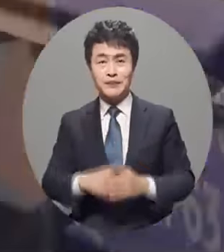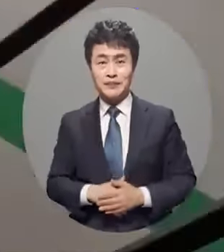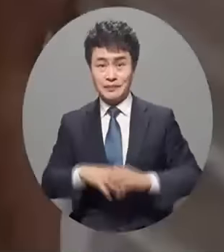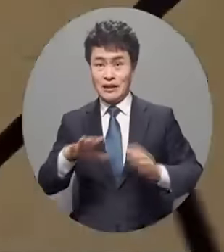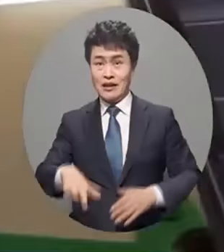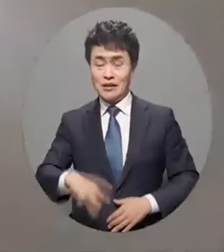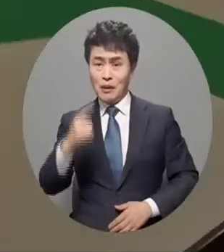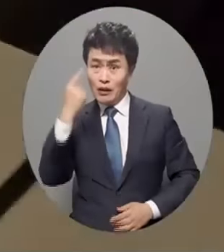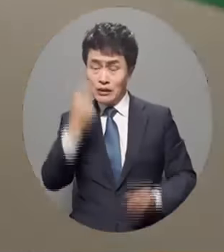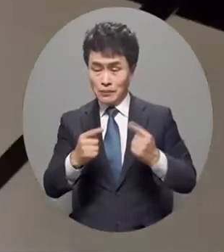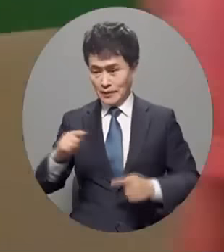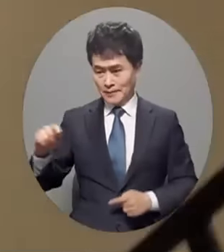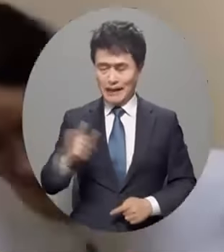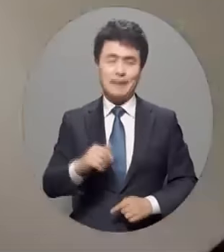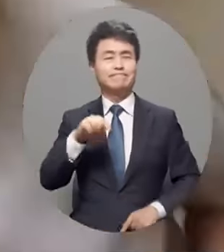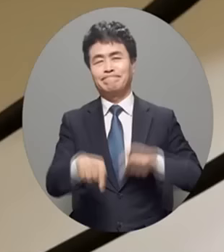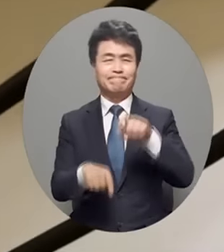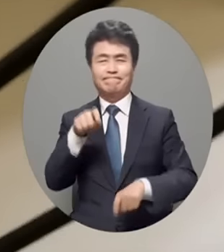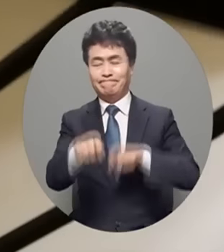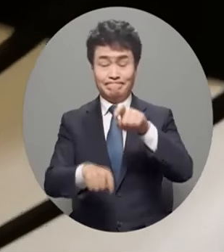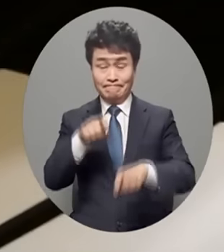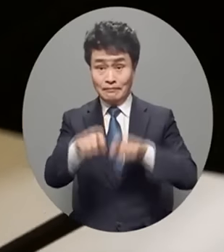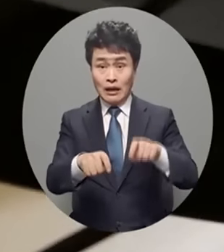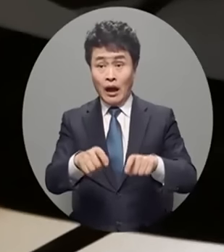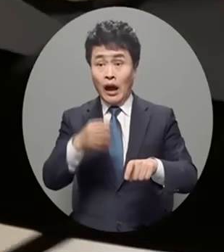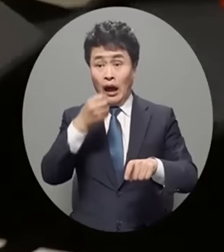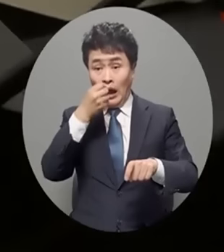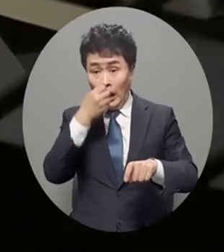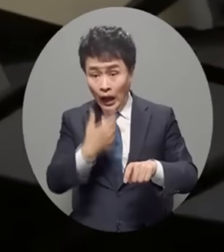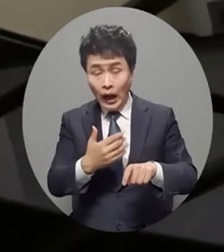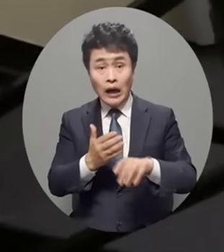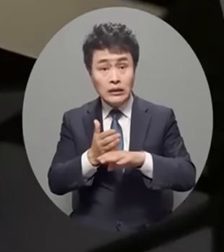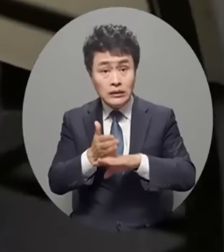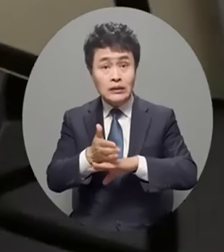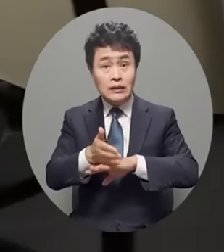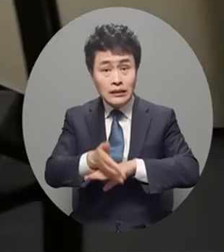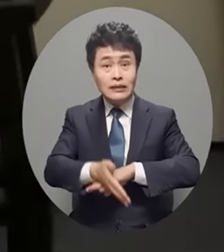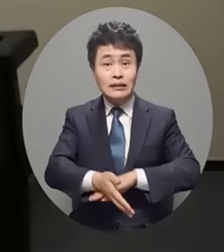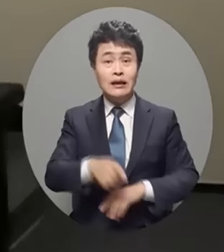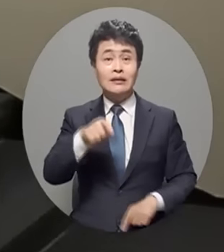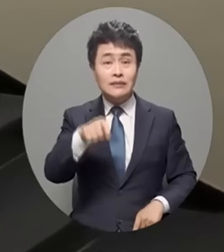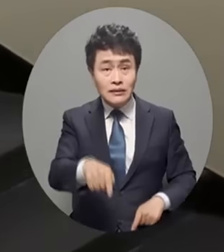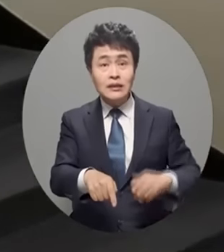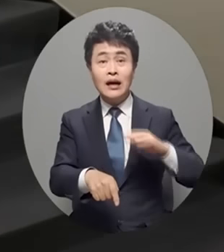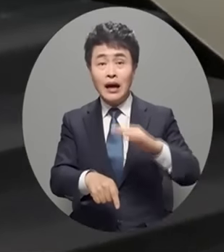처음엔 생각보다 빠르게 올라갔지만 금세 숨이 차며 속도가 줄어들었습니다.